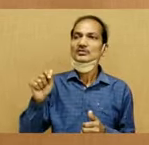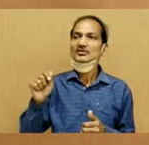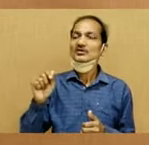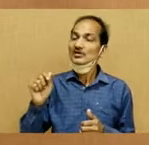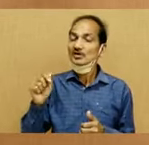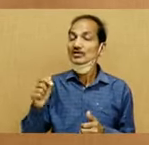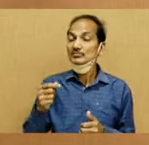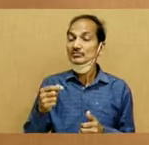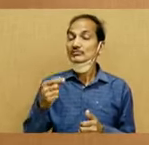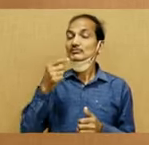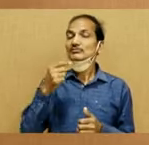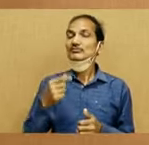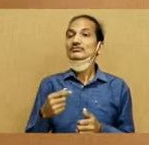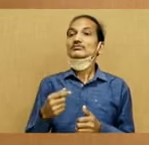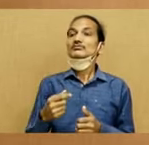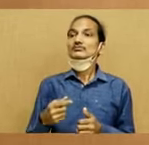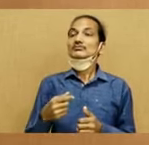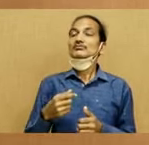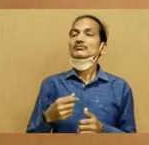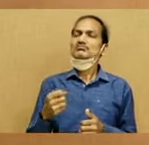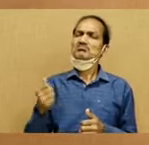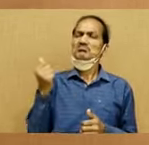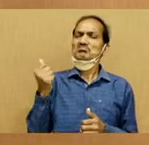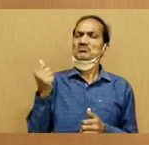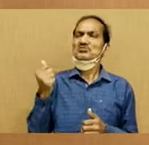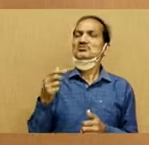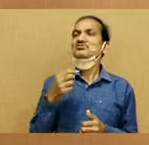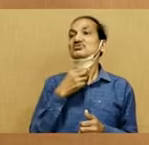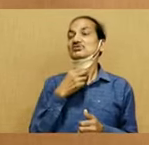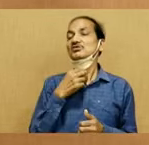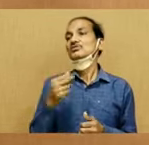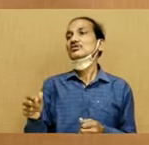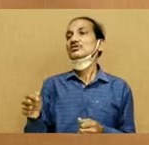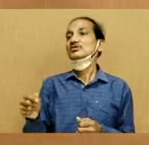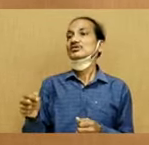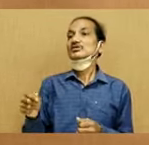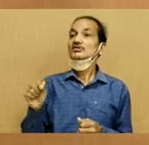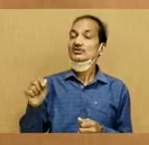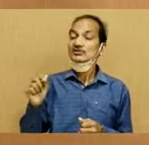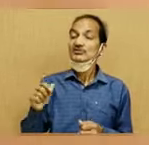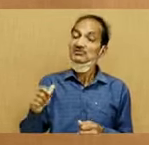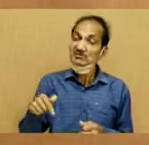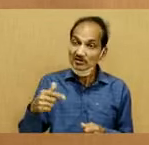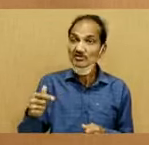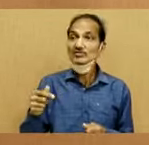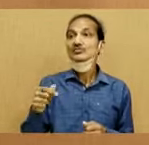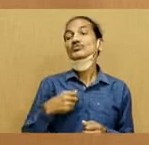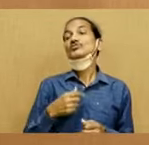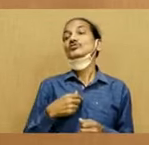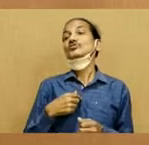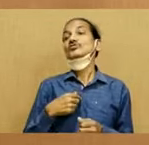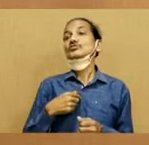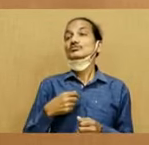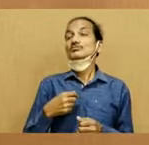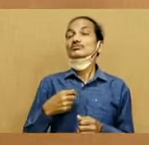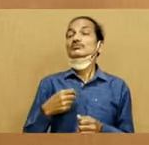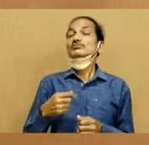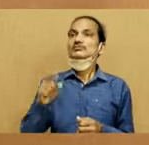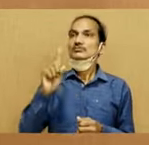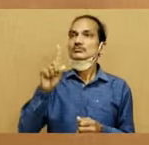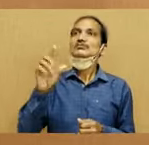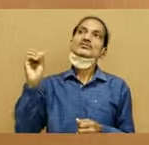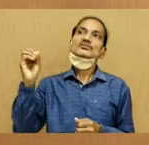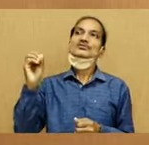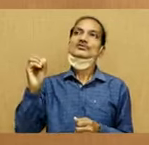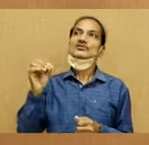ଶ୍ୱାସ ପ୍ରଶ୍ୱାସ ନିଶ୍ୱାସରେ କଷ୍ଟ ହେବ। ତେଣୁ ମୁଁ ଯଦି 10 ସେକେଣ୍ଡ ଧରିକି ରଖିପାରିଲି ପ୍ରଶ୍ୱାସକୁ